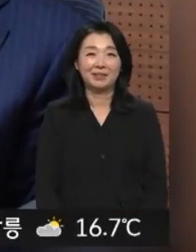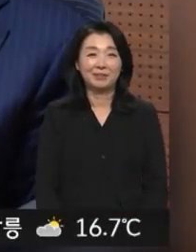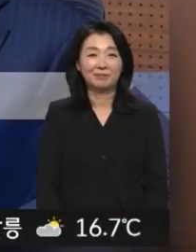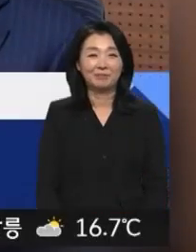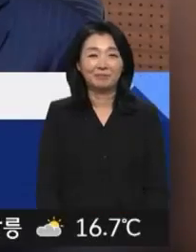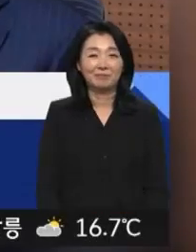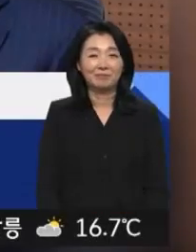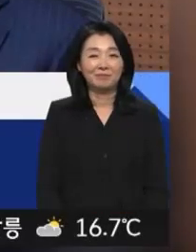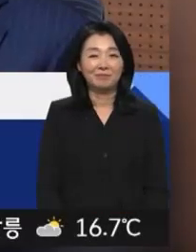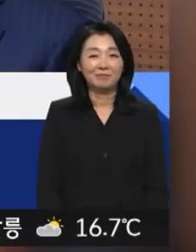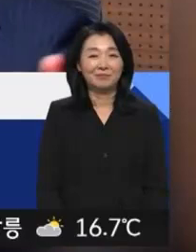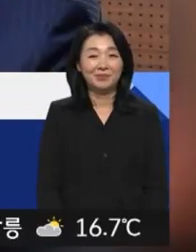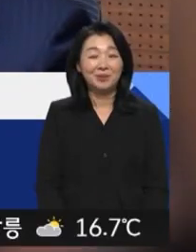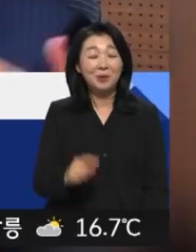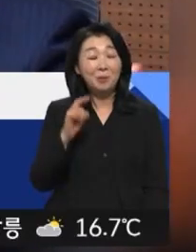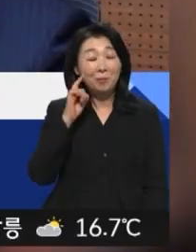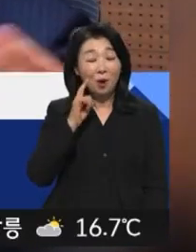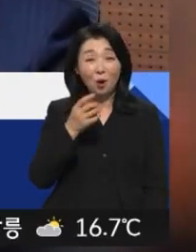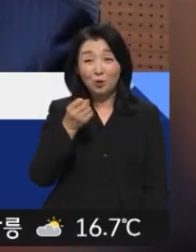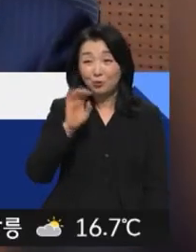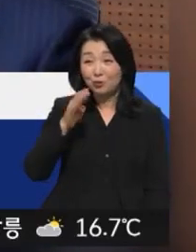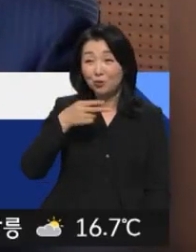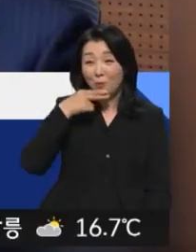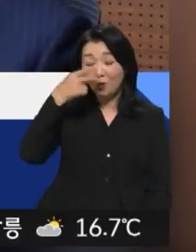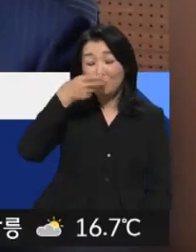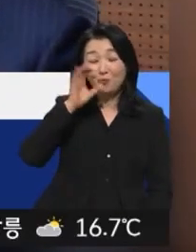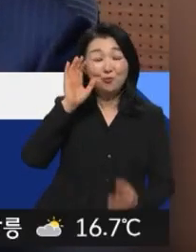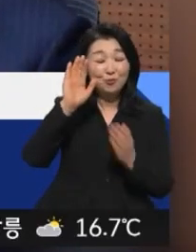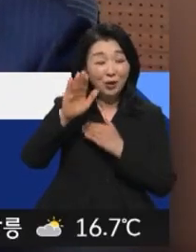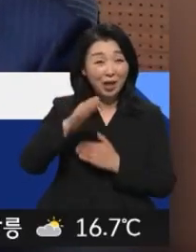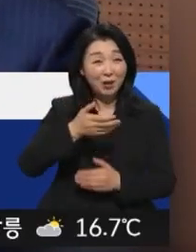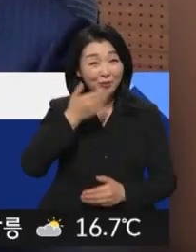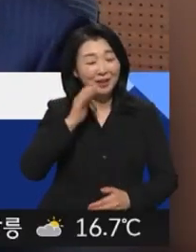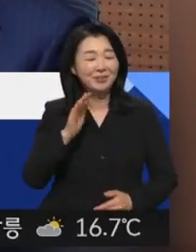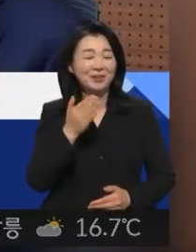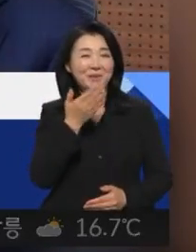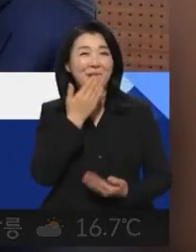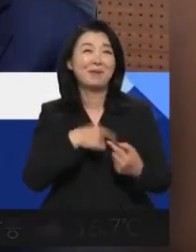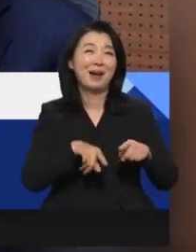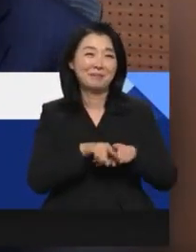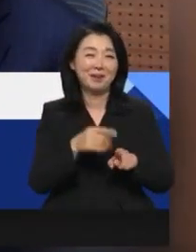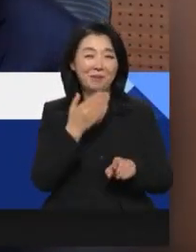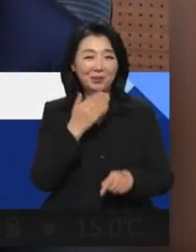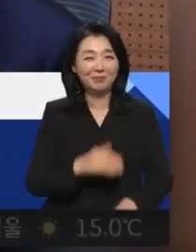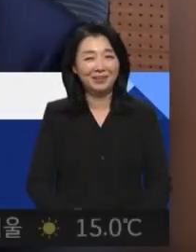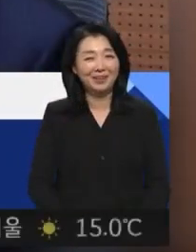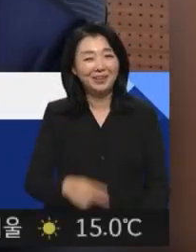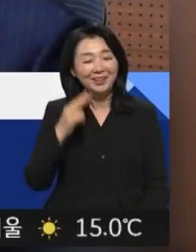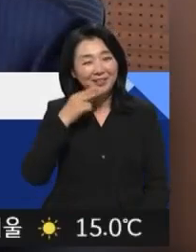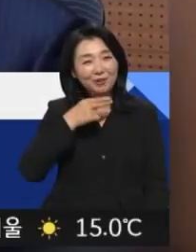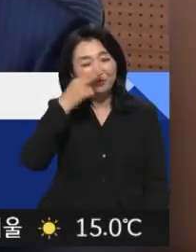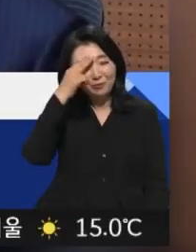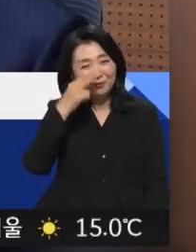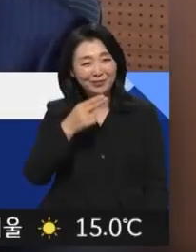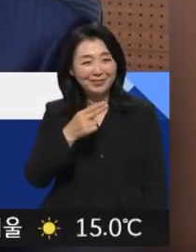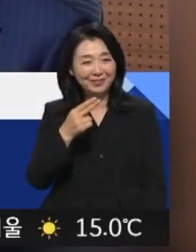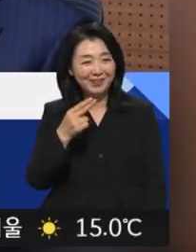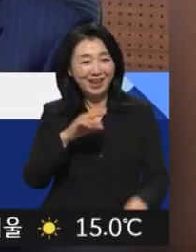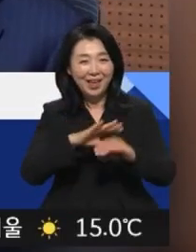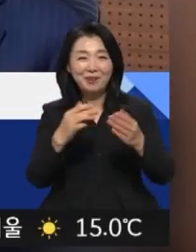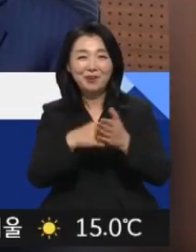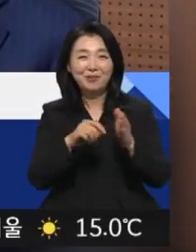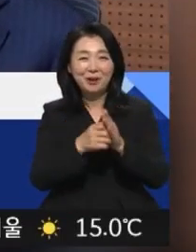그건 해장국 아닌가요? 뭐 밥과 함께 마지막에 식사할 수 있는 네네네. 자꾸 이 해장국으로 아니, 궁금해서